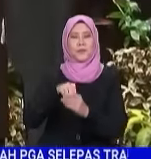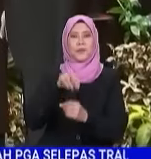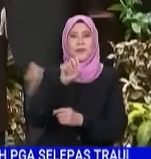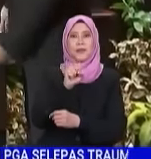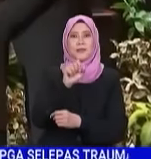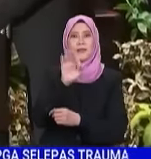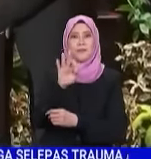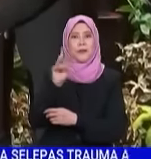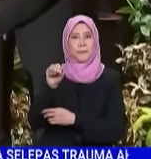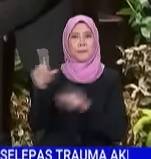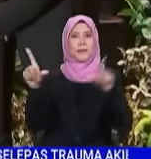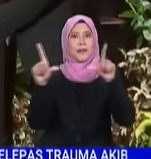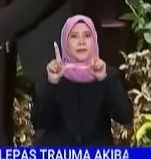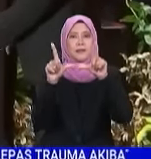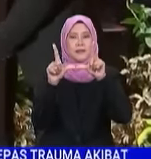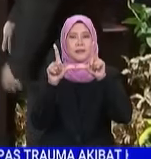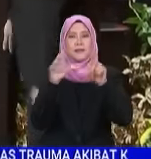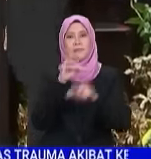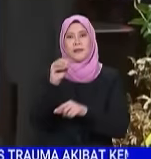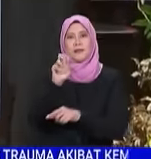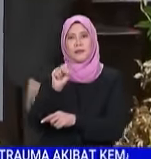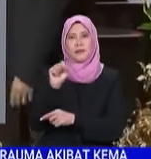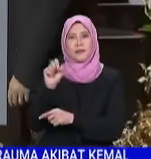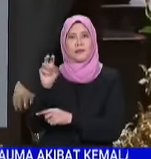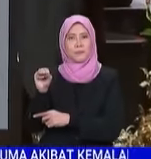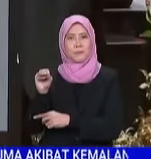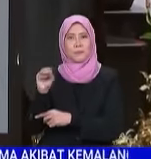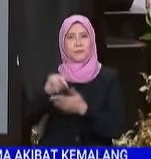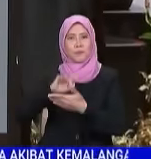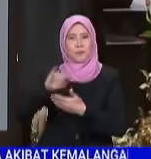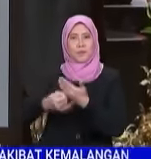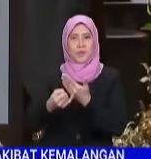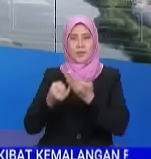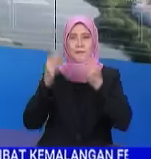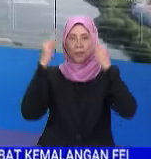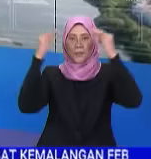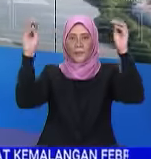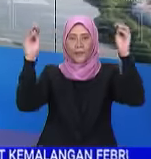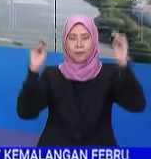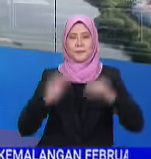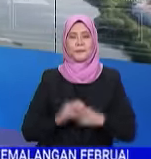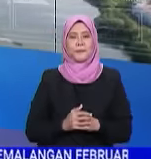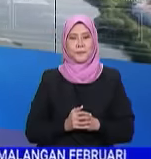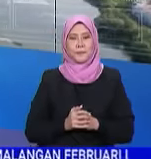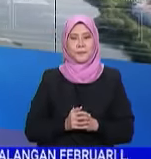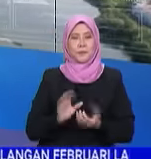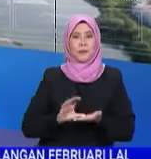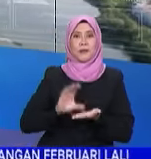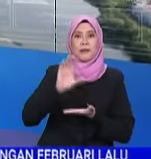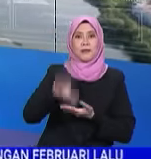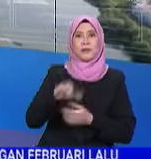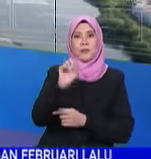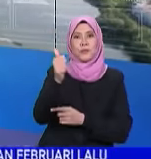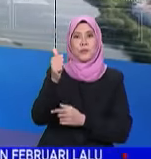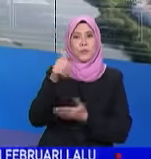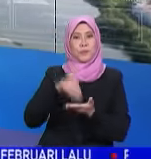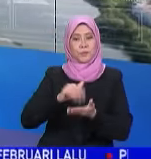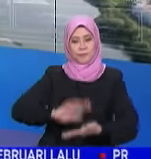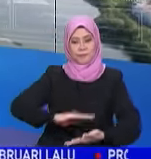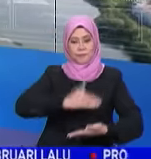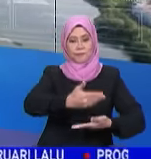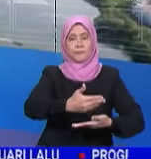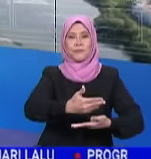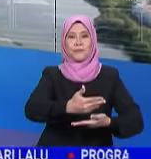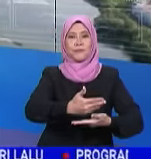SFM licenses dan SFM Project managers pengagihan 10000 unit komputer riba di